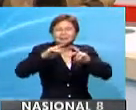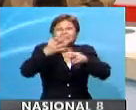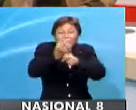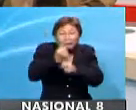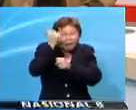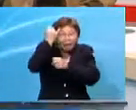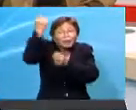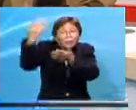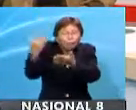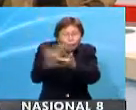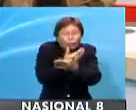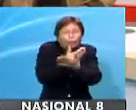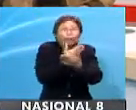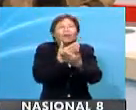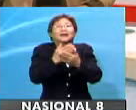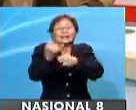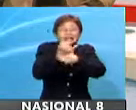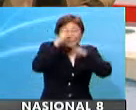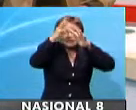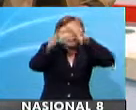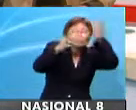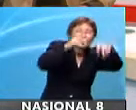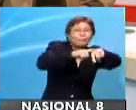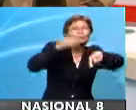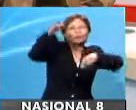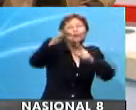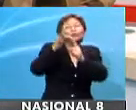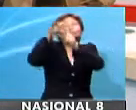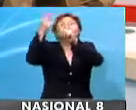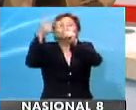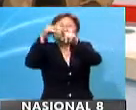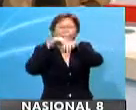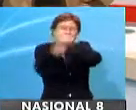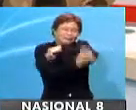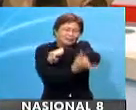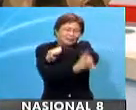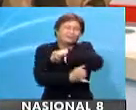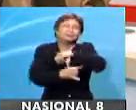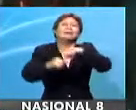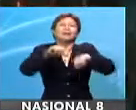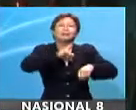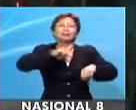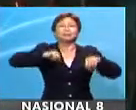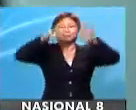untuk kelangsungan industri kreatif masa hadapan, khususnya kepada negara anggota ASEAN.